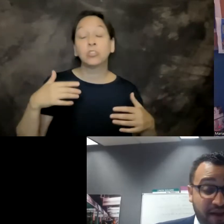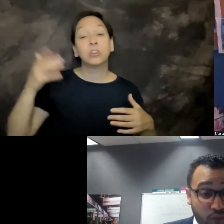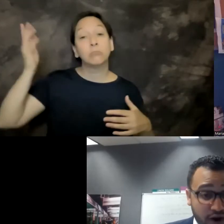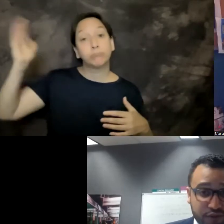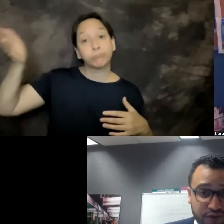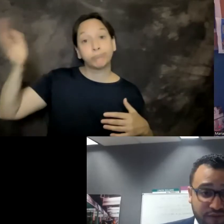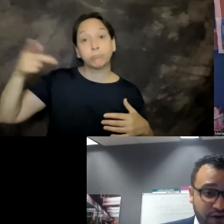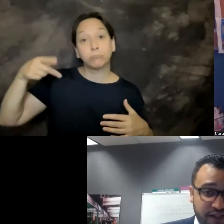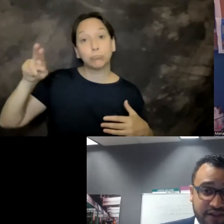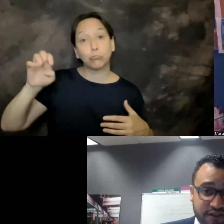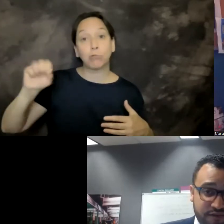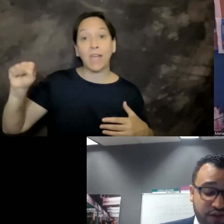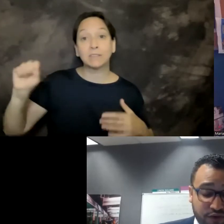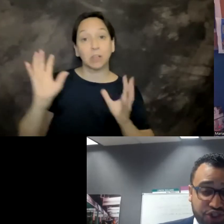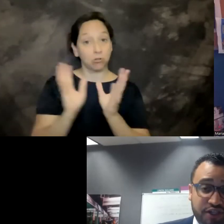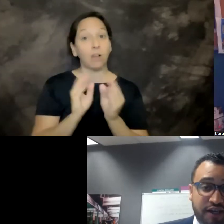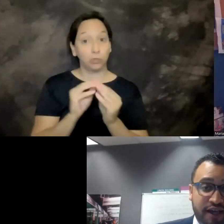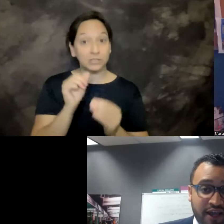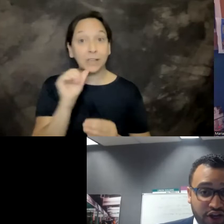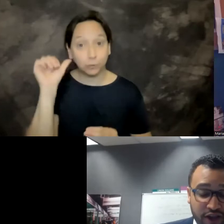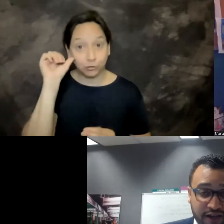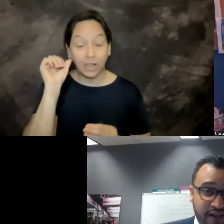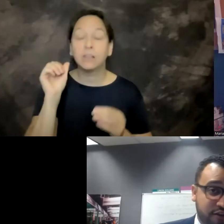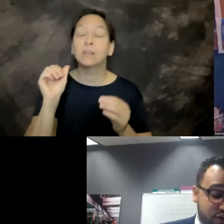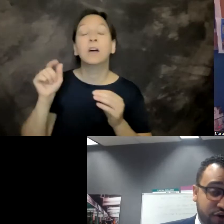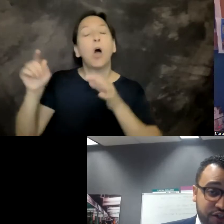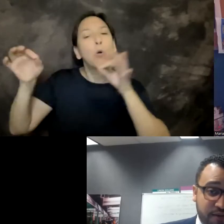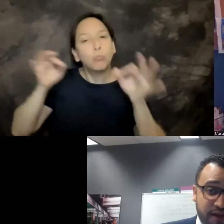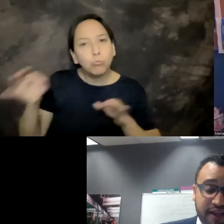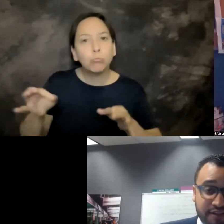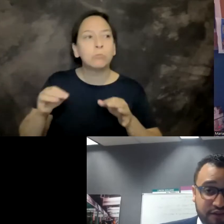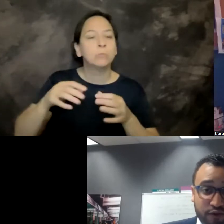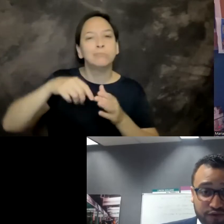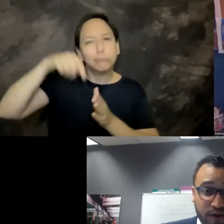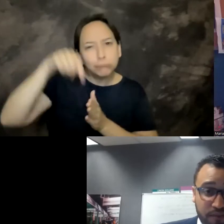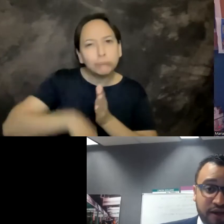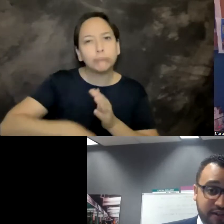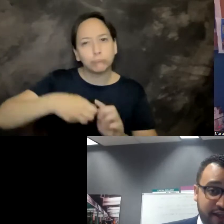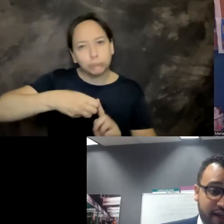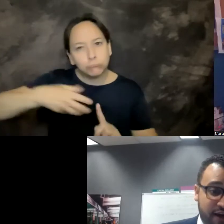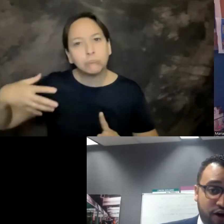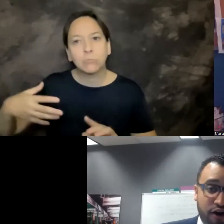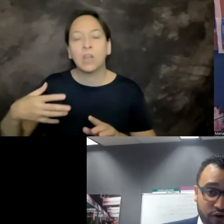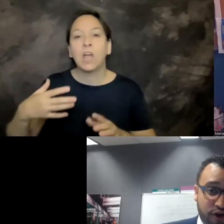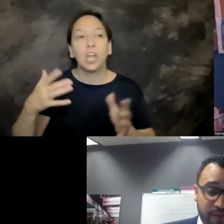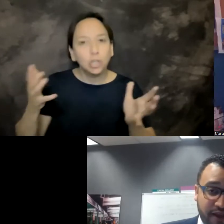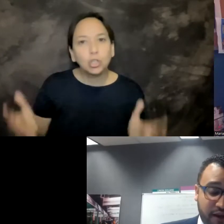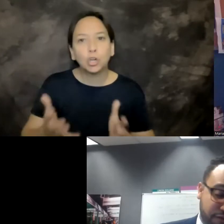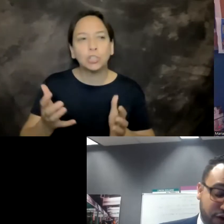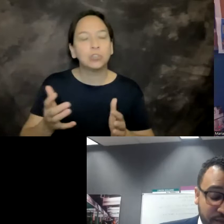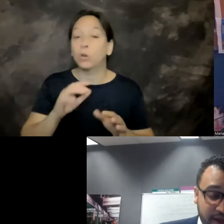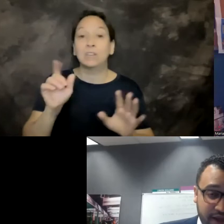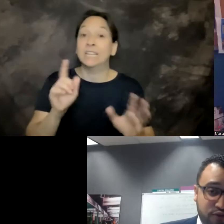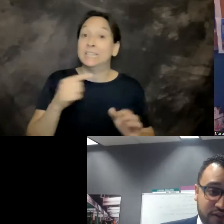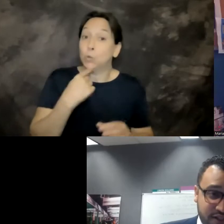y también ayer Thank you la información. 他会就是 a car or coming in, if